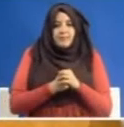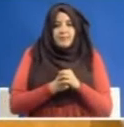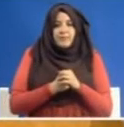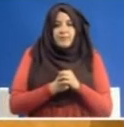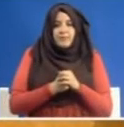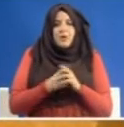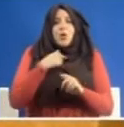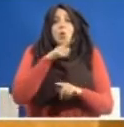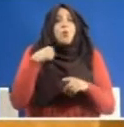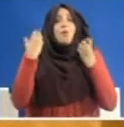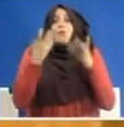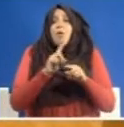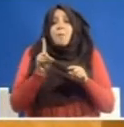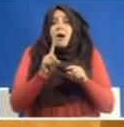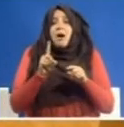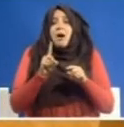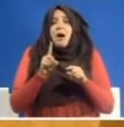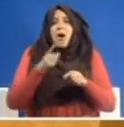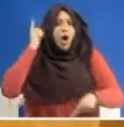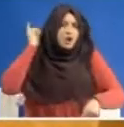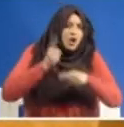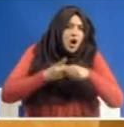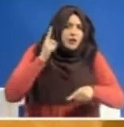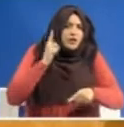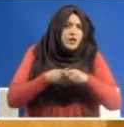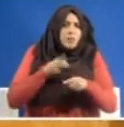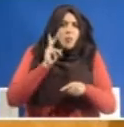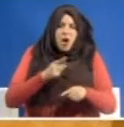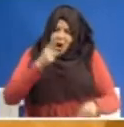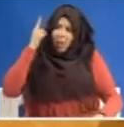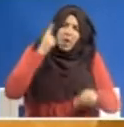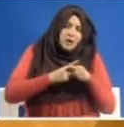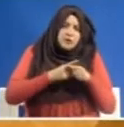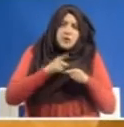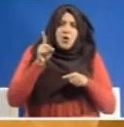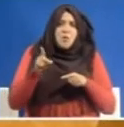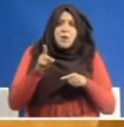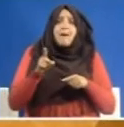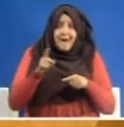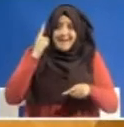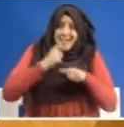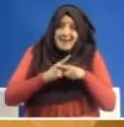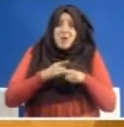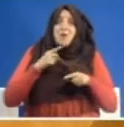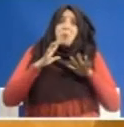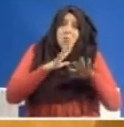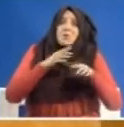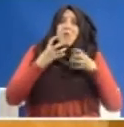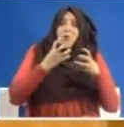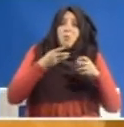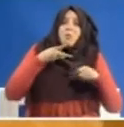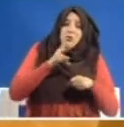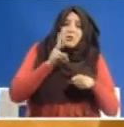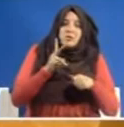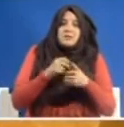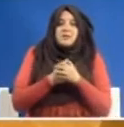المنع والكبت هذا والمنع يولد يعني مزيد حرص، ولكن نريد حرية مسؤولة، يعني